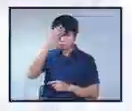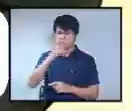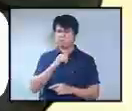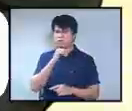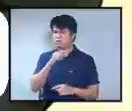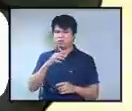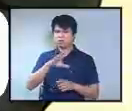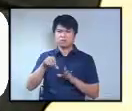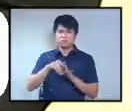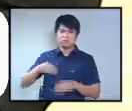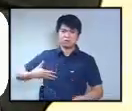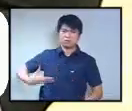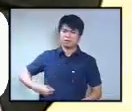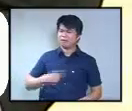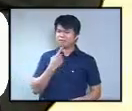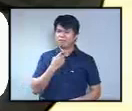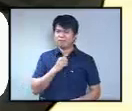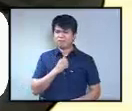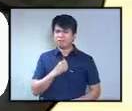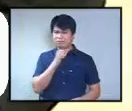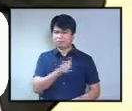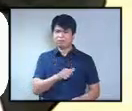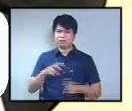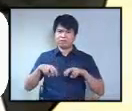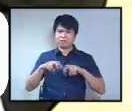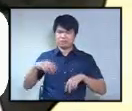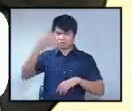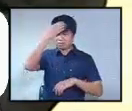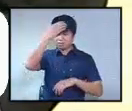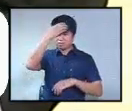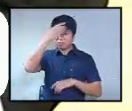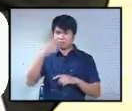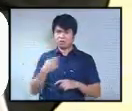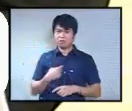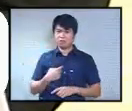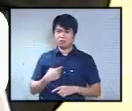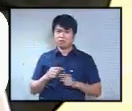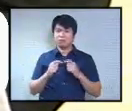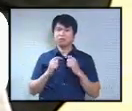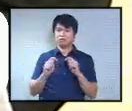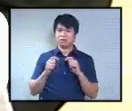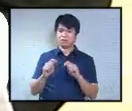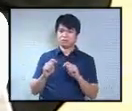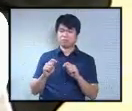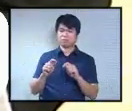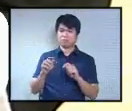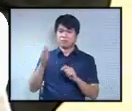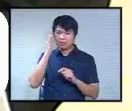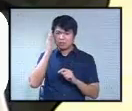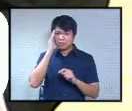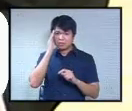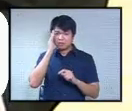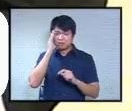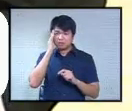corruption. I am not investigating Cayetano under it. I'm just trying to find out